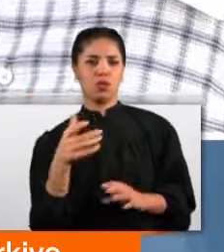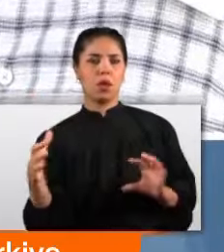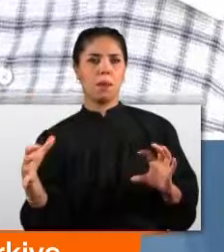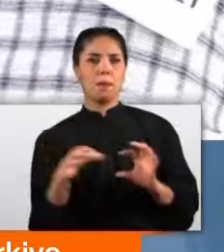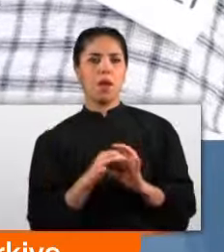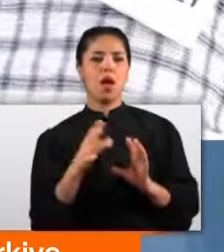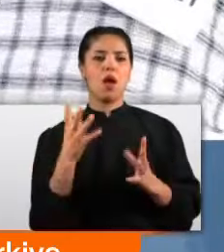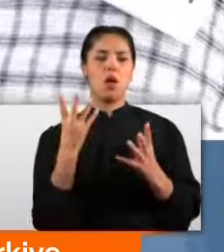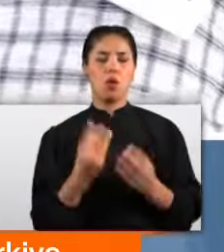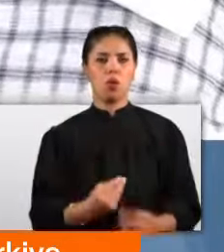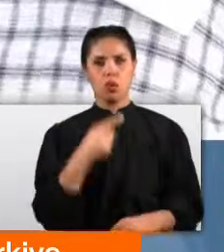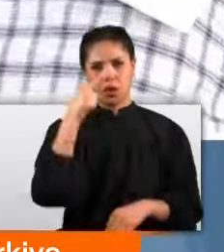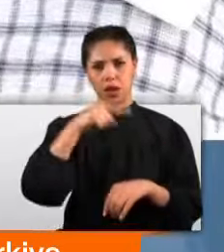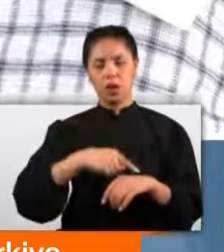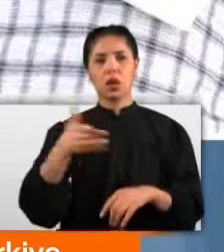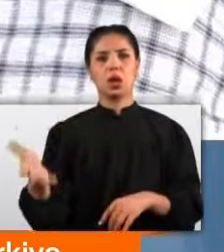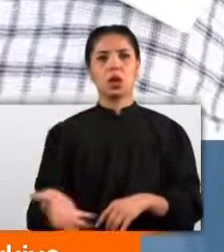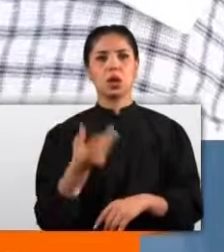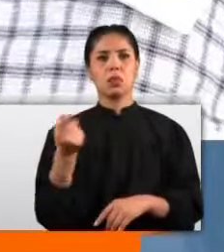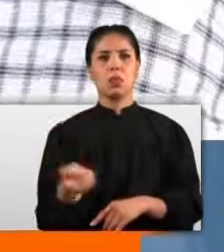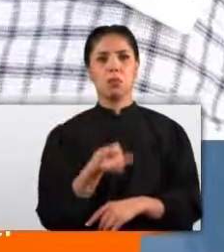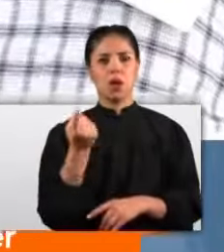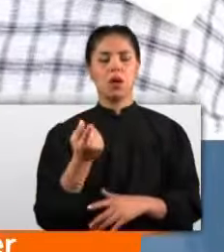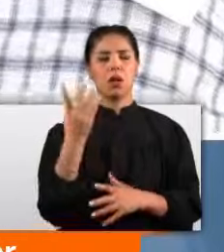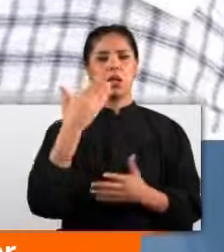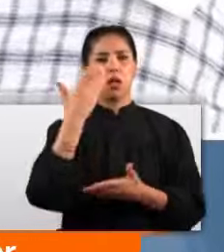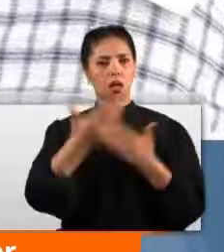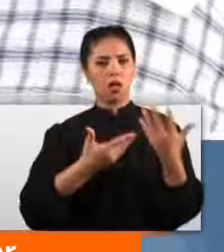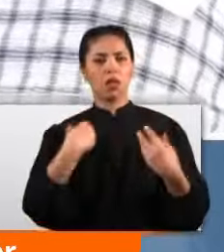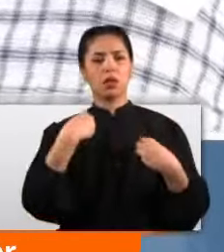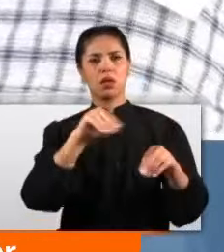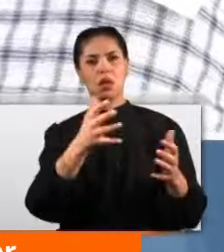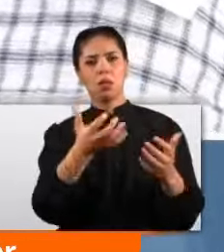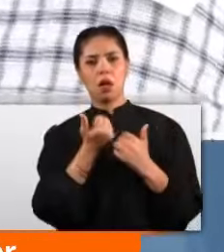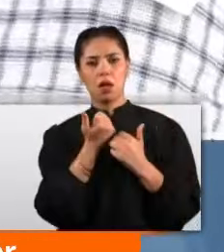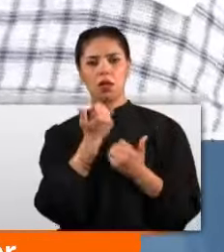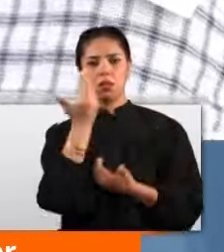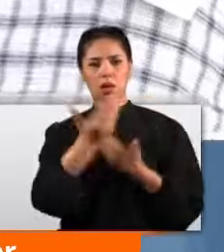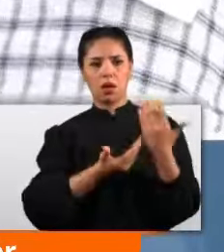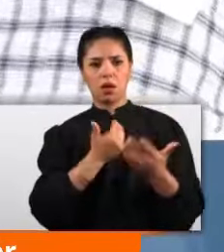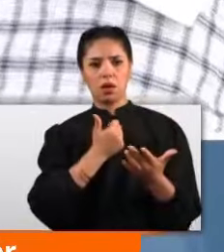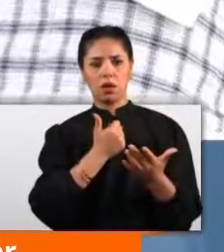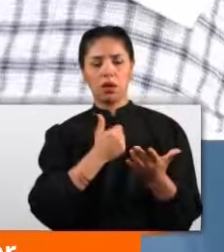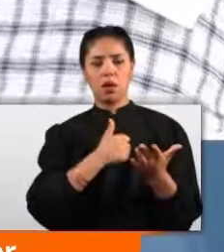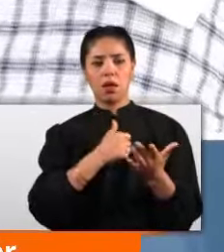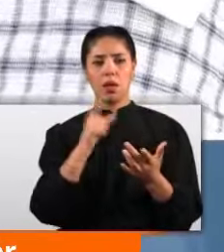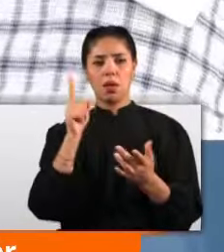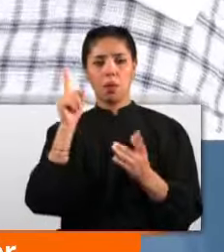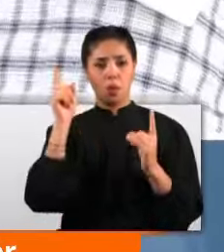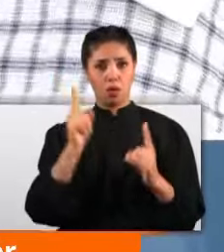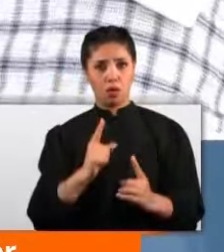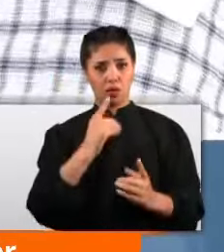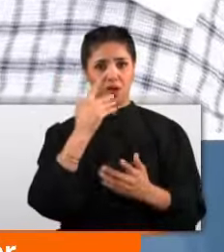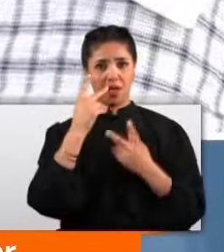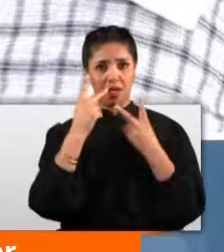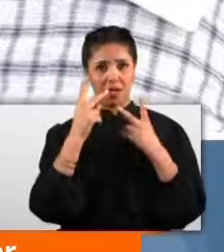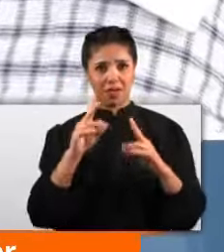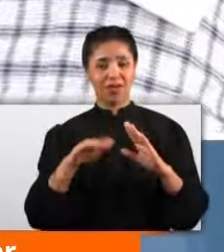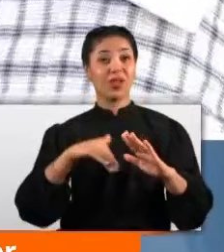olduğuna inanıyorum. Kıyma makinesini anlatıyordun, sen sattın, ben sattım, o aldı bilmem ne falan. Bu başta bir konuştun sen güzel.